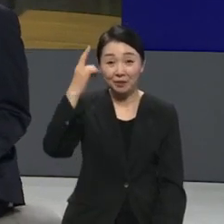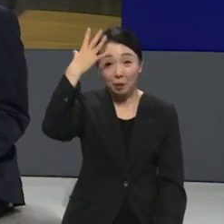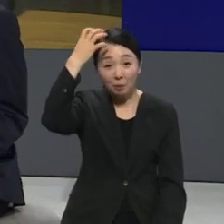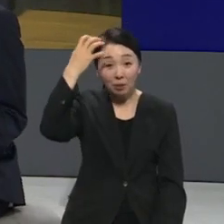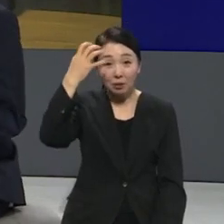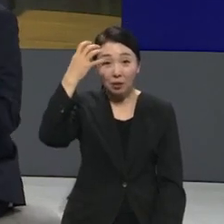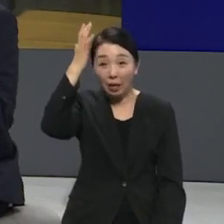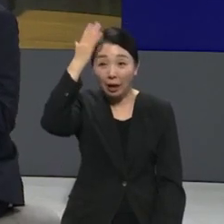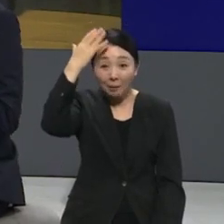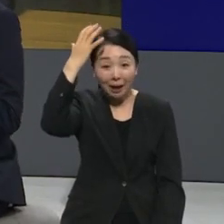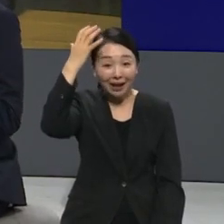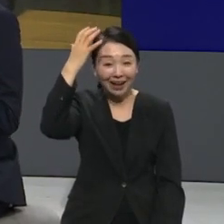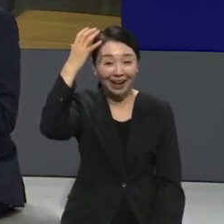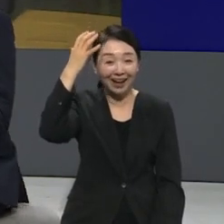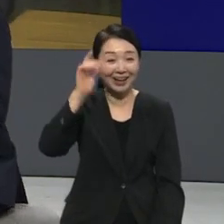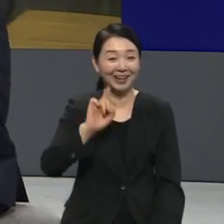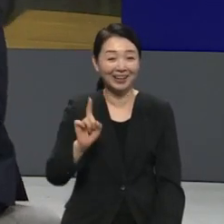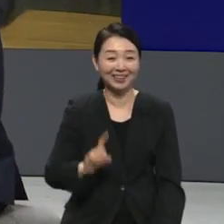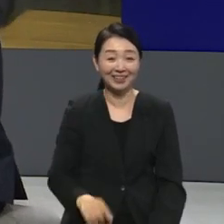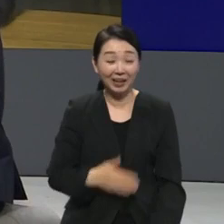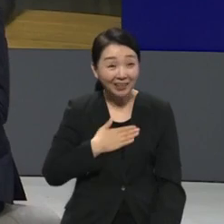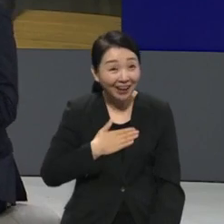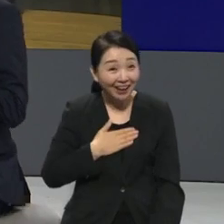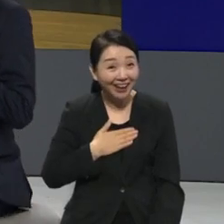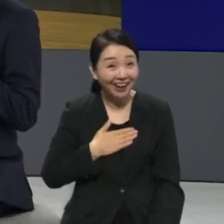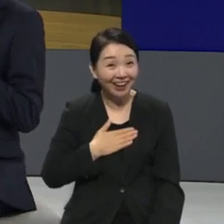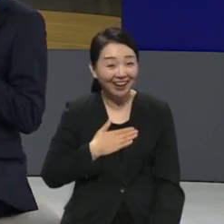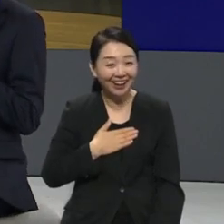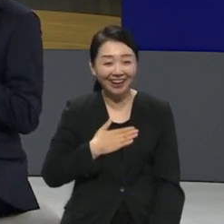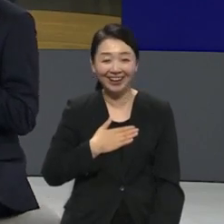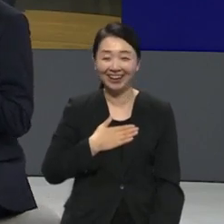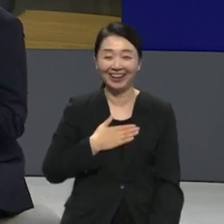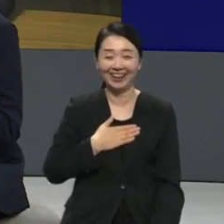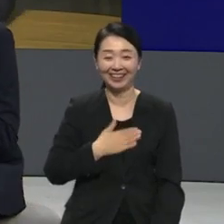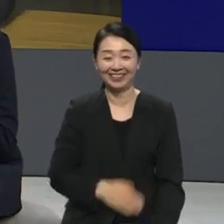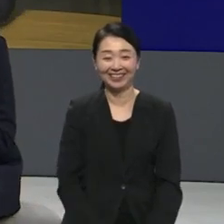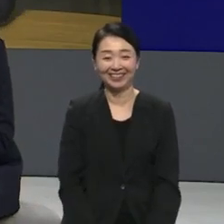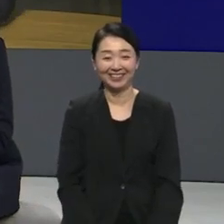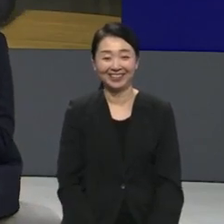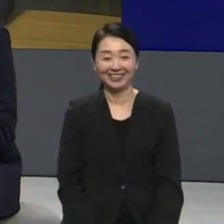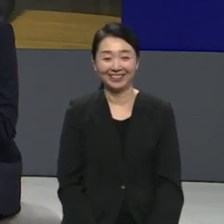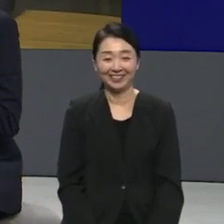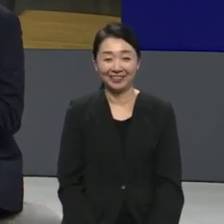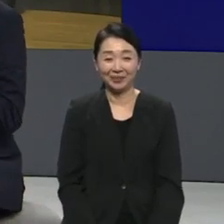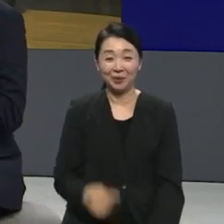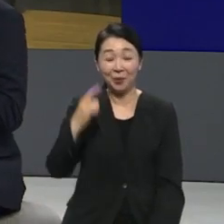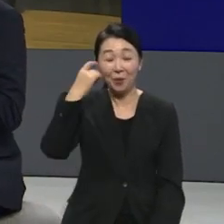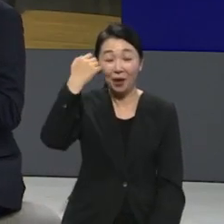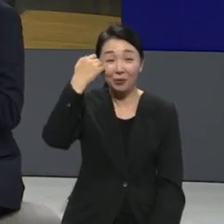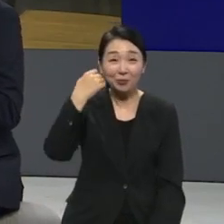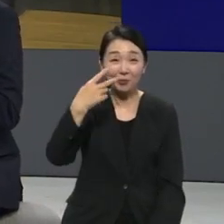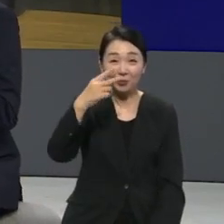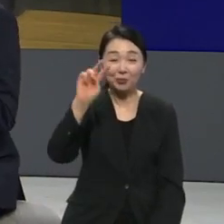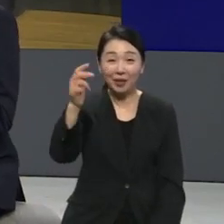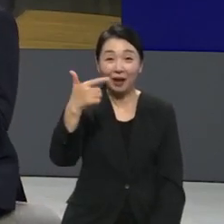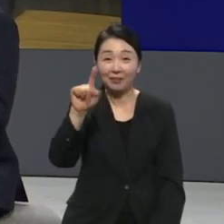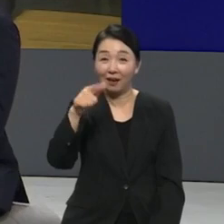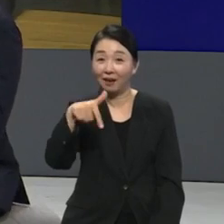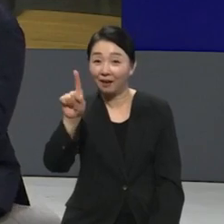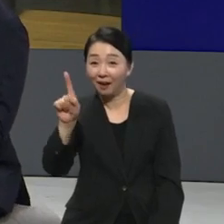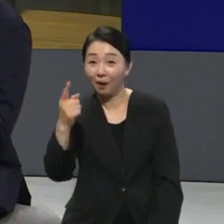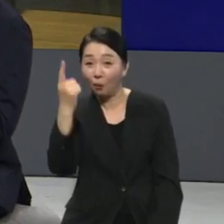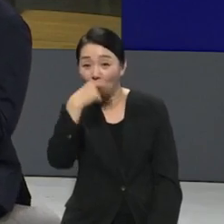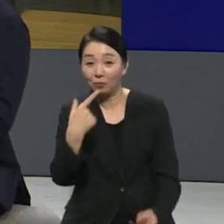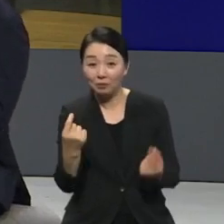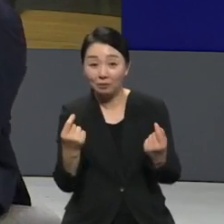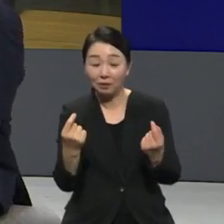이거? 제 머리요? 네. 약간 다나카 같기도 하고. 아 근데 좀 약간 네.